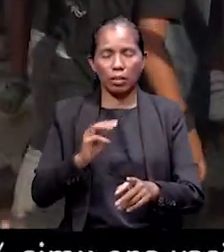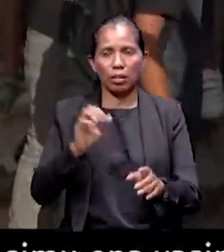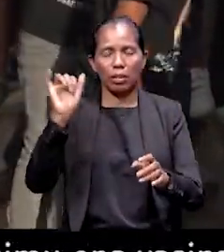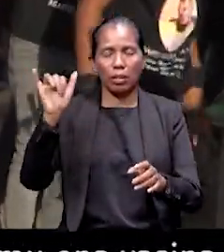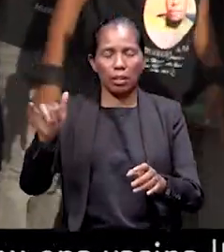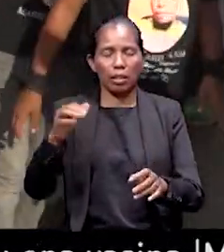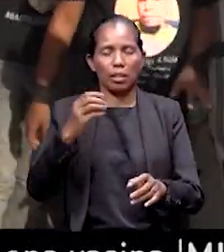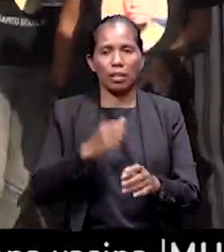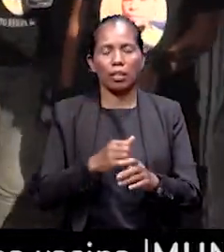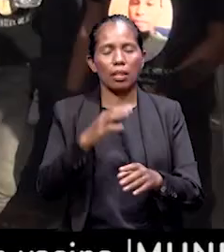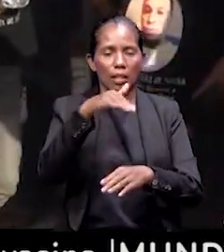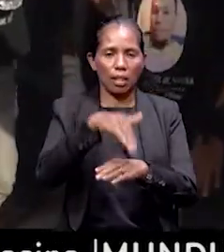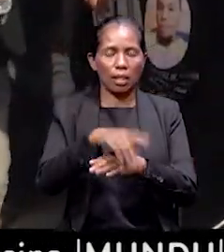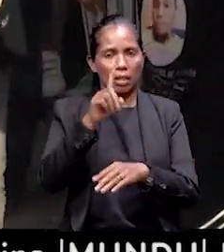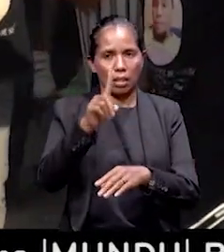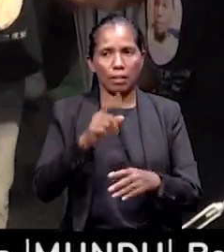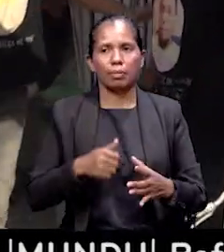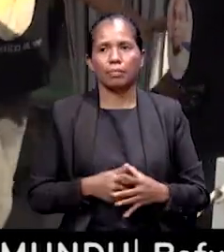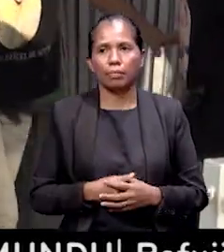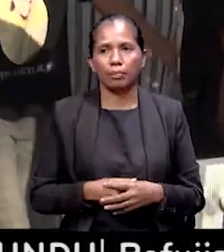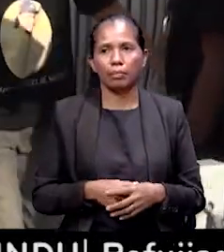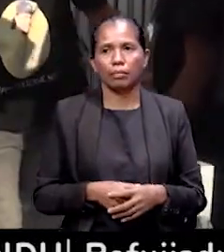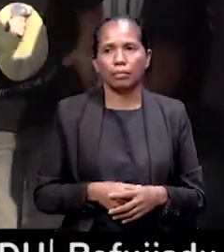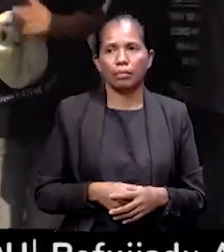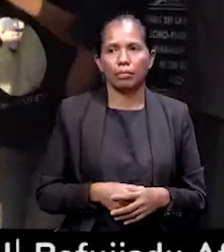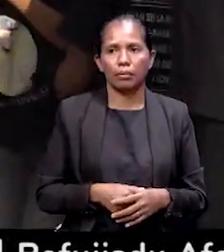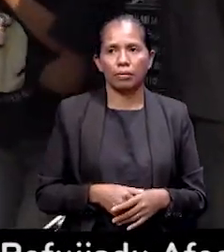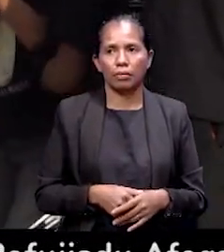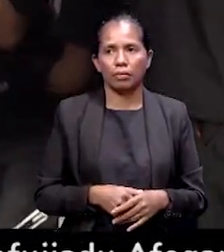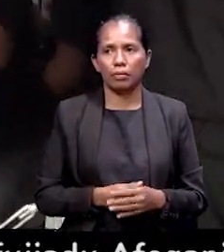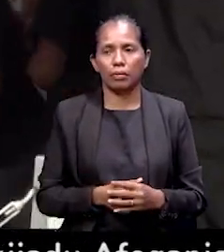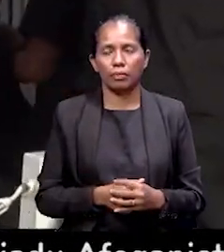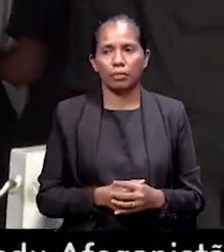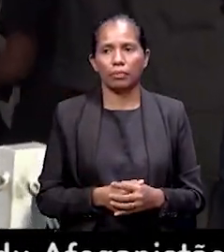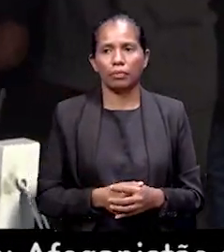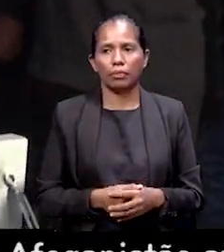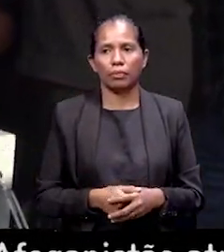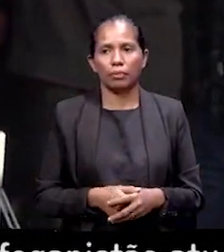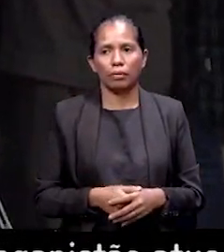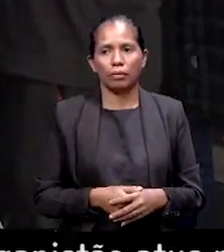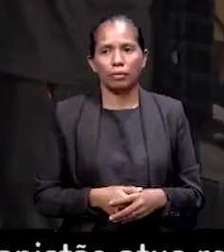Aimutin durante kalangida. Aderitu Simenes, Bengwinda Simenes, GMN.